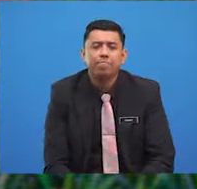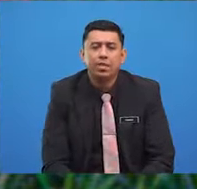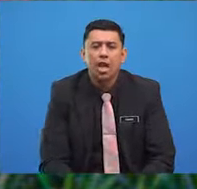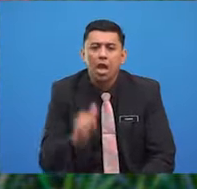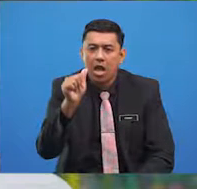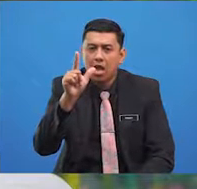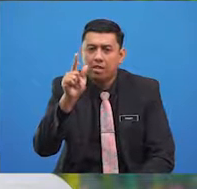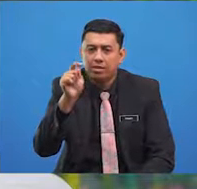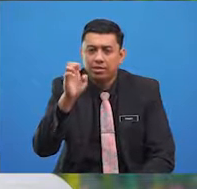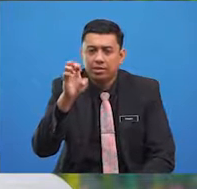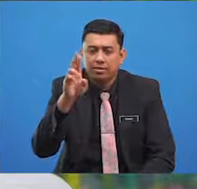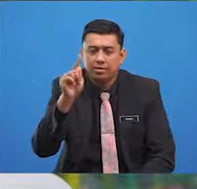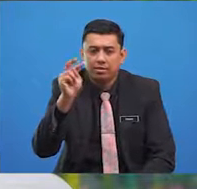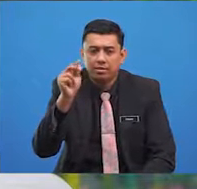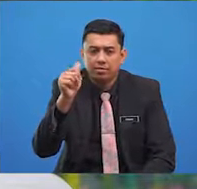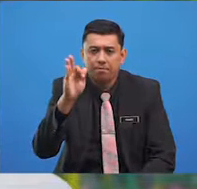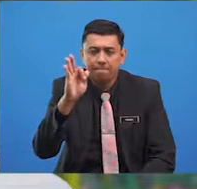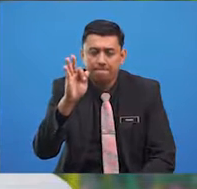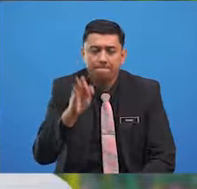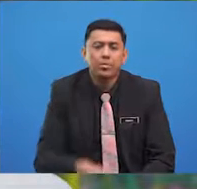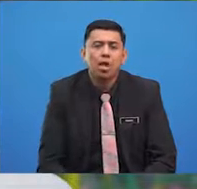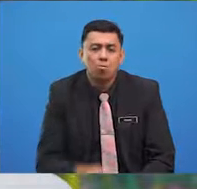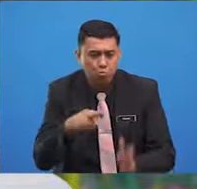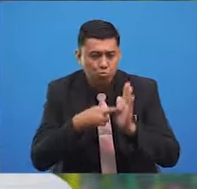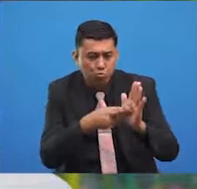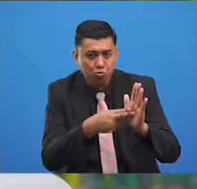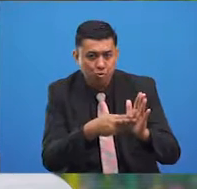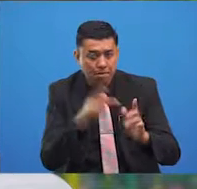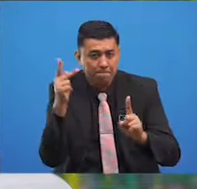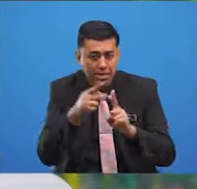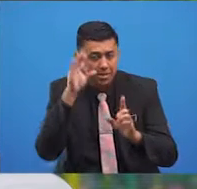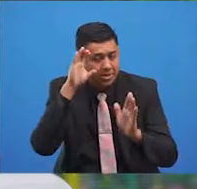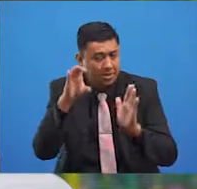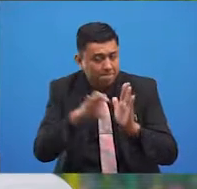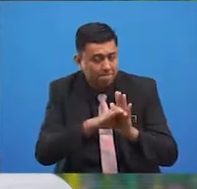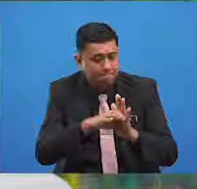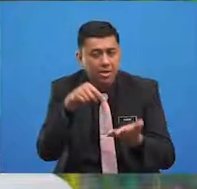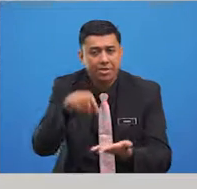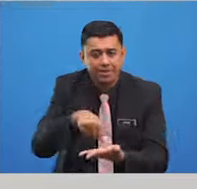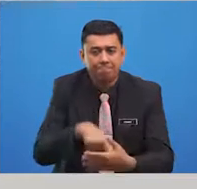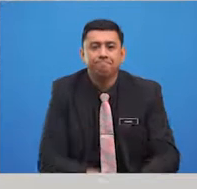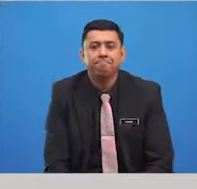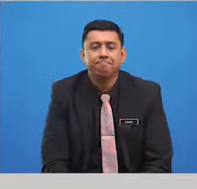Malaysia? Murid-murid boleh merujuk kepada paparan slide yang ditayangkan.